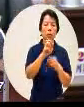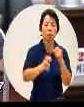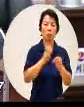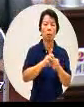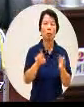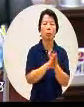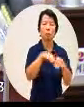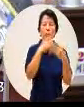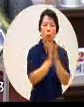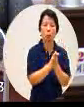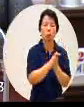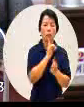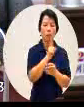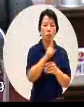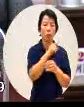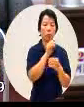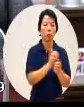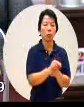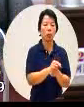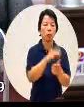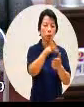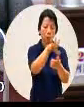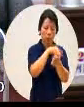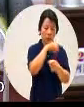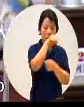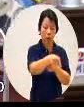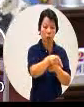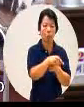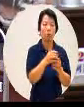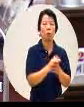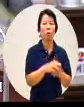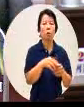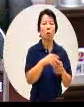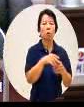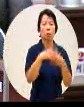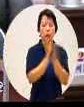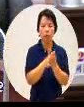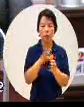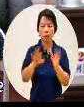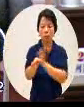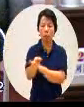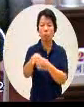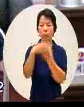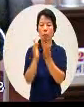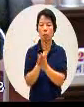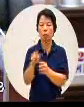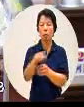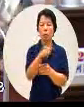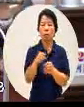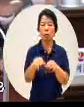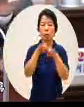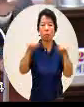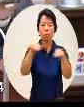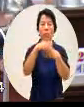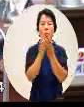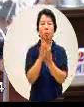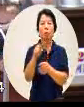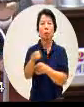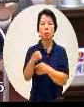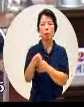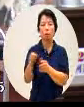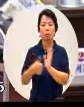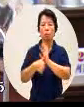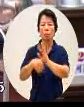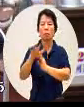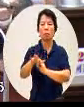都是凱恩斯的理論右邊這個呢叫海耶克海耶克跟凱恩斯幾乎是同期的但是凱恩斯很出